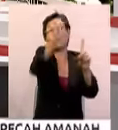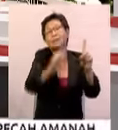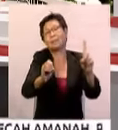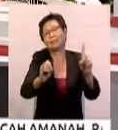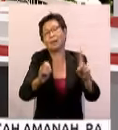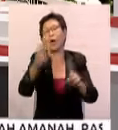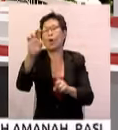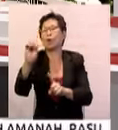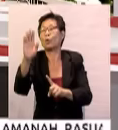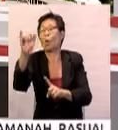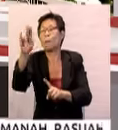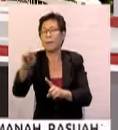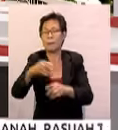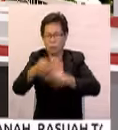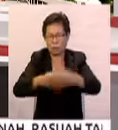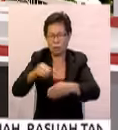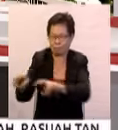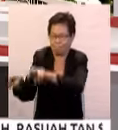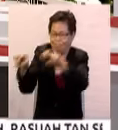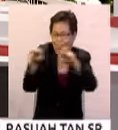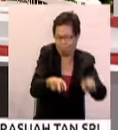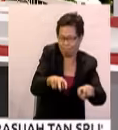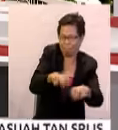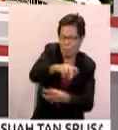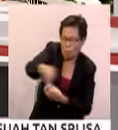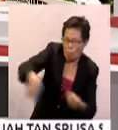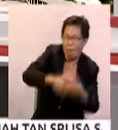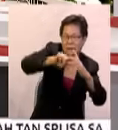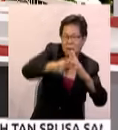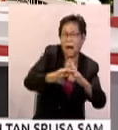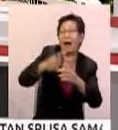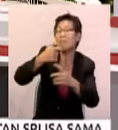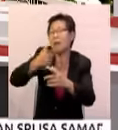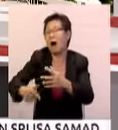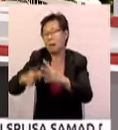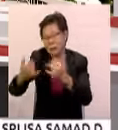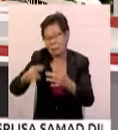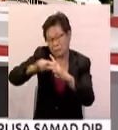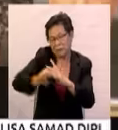jelas Gobind, proses migrasi analog mula dilaksanakan bulan ini.